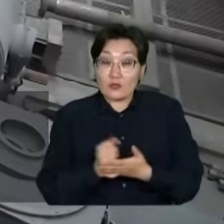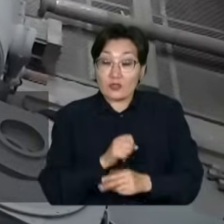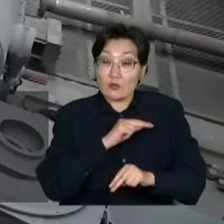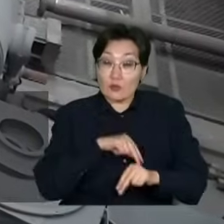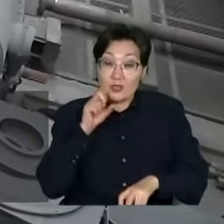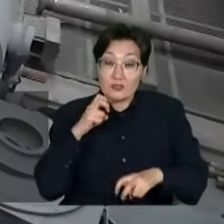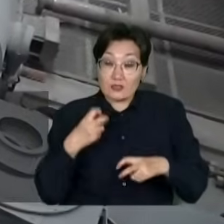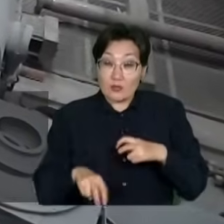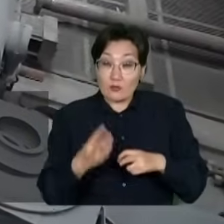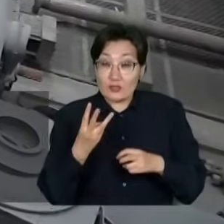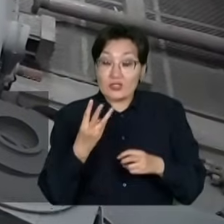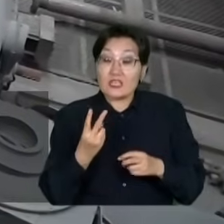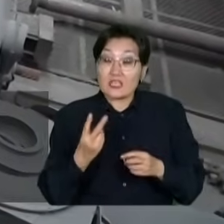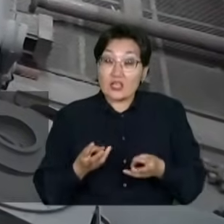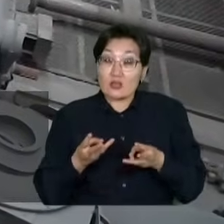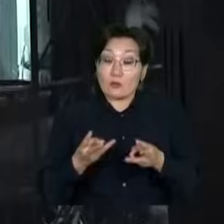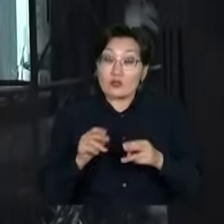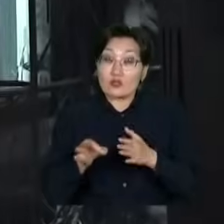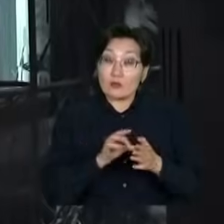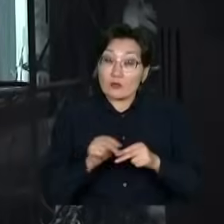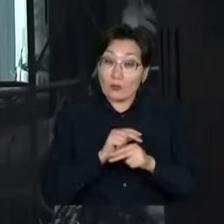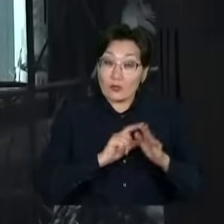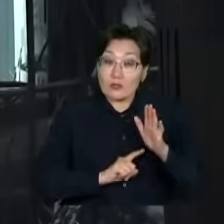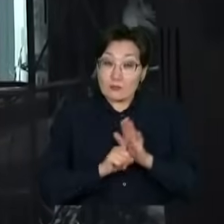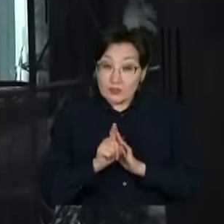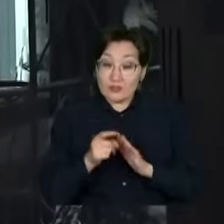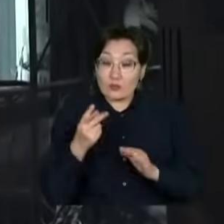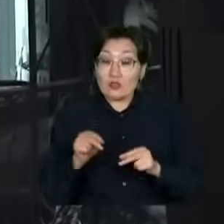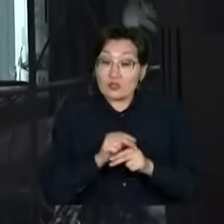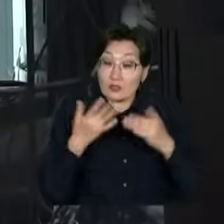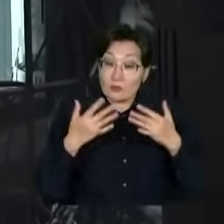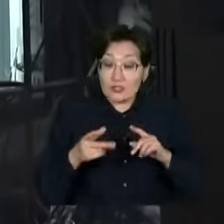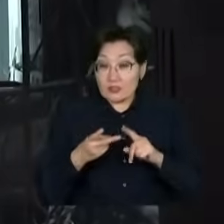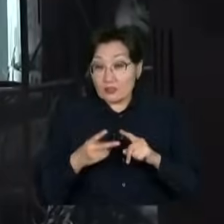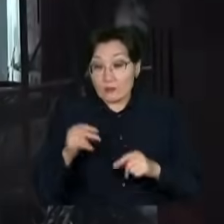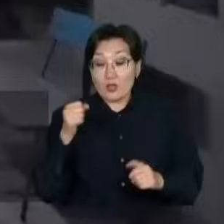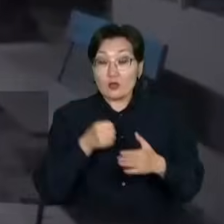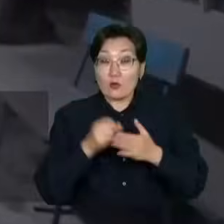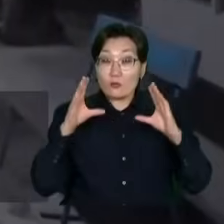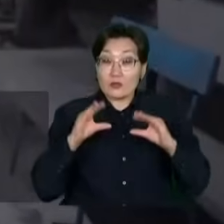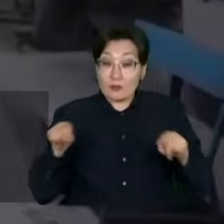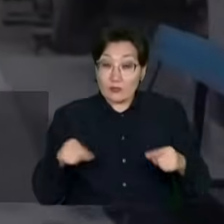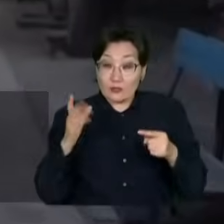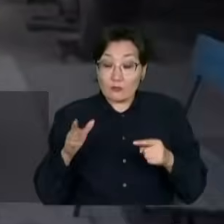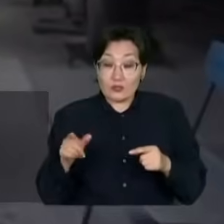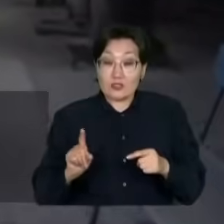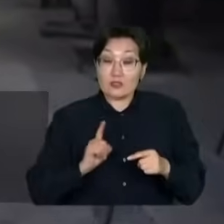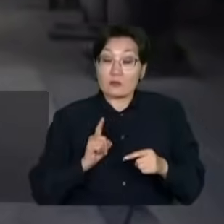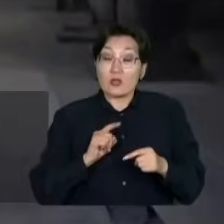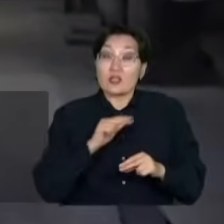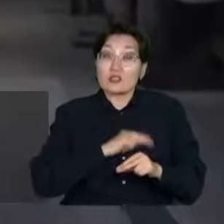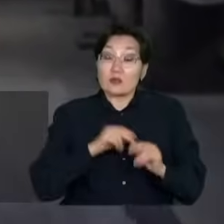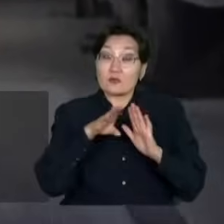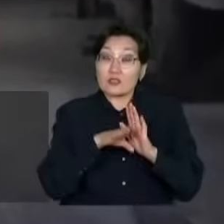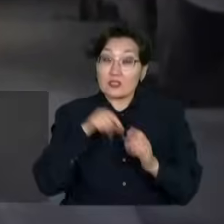бұзылған 2 қазандық шұғыл жөндеу жұмыстарына қойылған. Қазіргі уақытта оның біреуі жөнделді, тағы біреуі кешке дейін қалыпқа келтіріледі деп күтілген. Ал жұмыстың